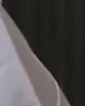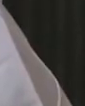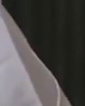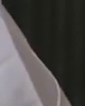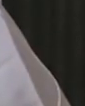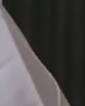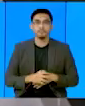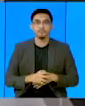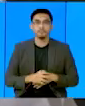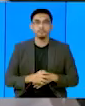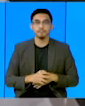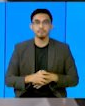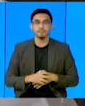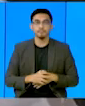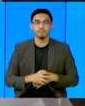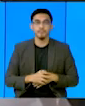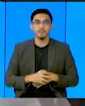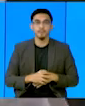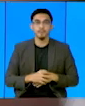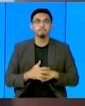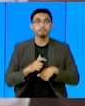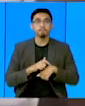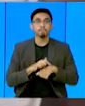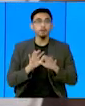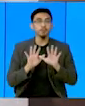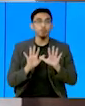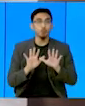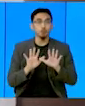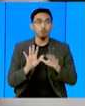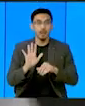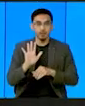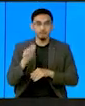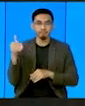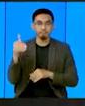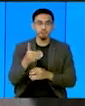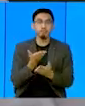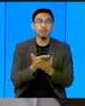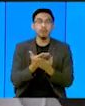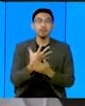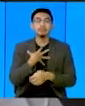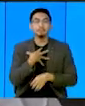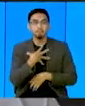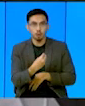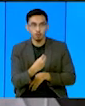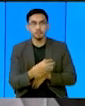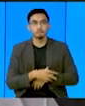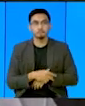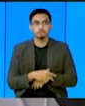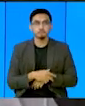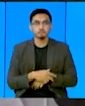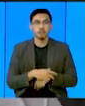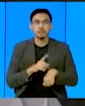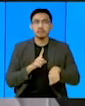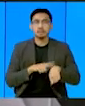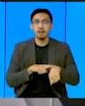dimakamkan jam 10 dia mau pulang minta dijemput jemput sekolahan katanya mau jam 10 sampai